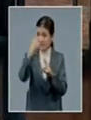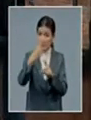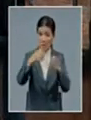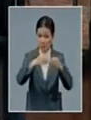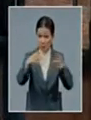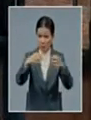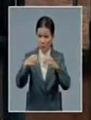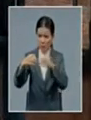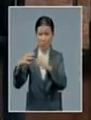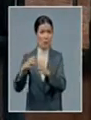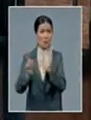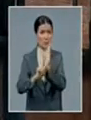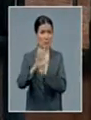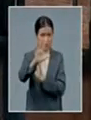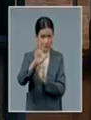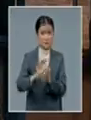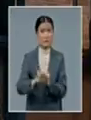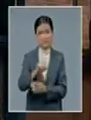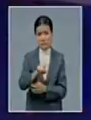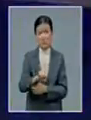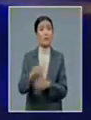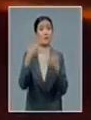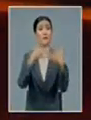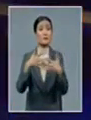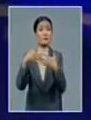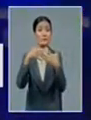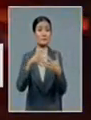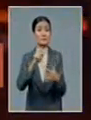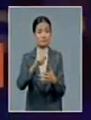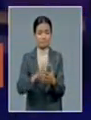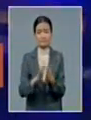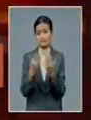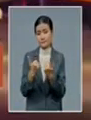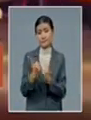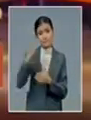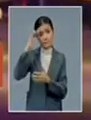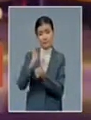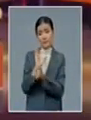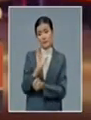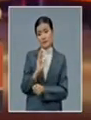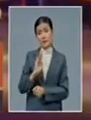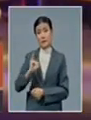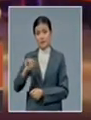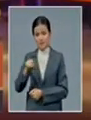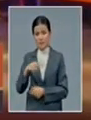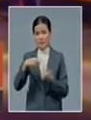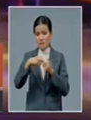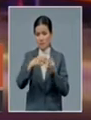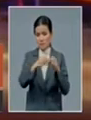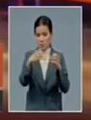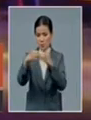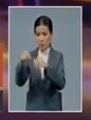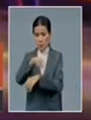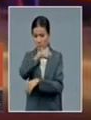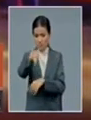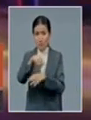ไปแล้ว ใช่ค่ะ เกิดขึ้นในรัฐเท็กซัสของสหรัฐนะคะซึ่งล่าสุดนี้ทาง FBI เขาก็ออกมาระบุว่าเหตุระเบิดต่อเนื่องทั้งหมดนั้นอาจจะเชื่อมโยงกันด้ว